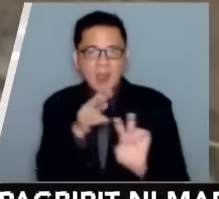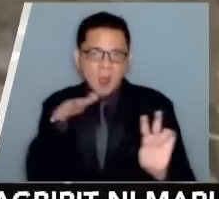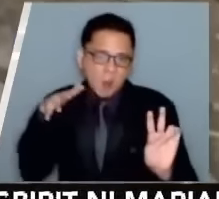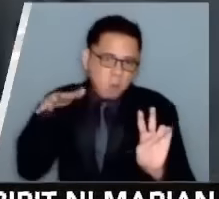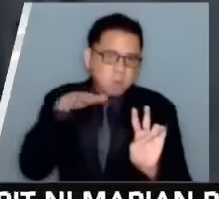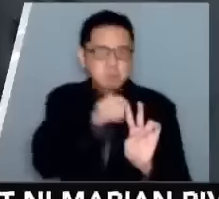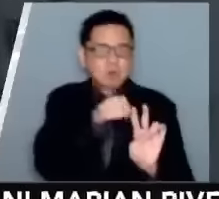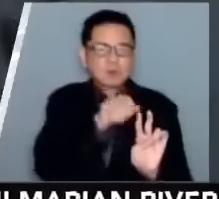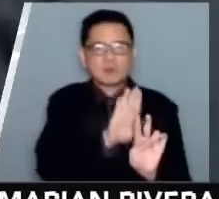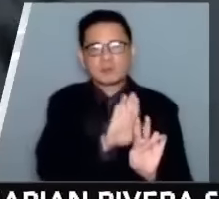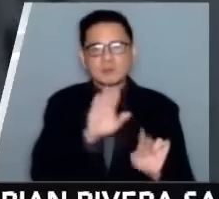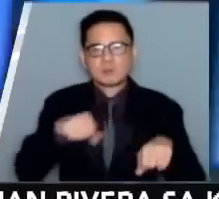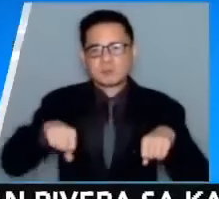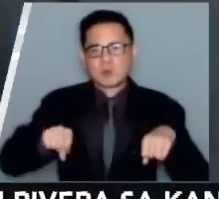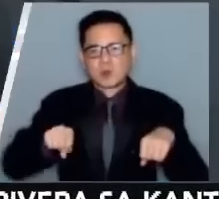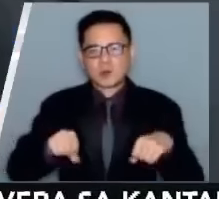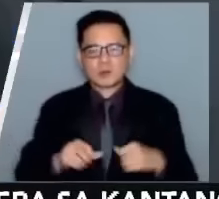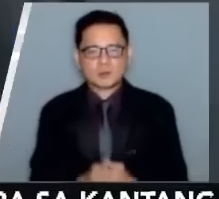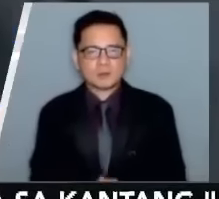motorsiklo